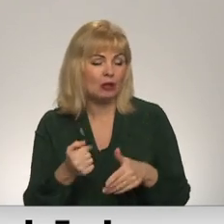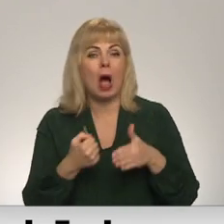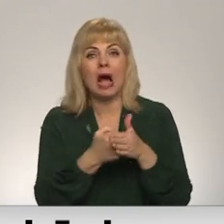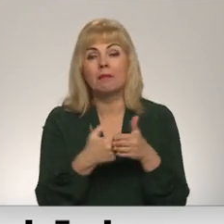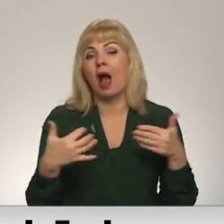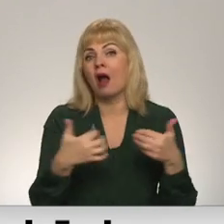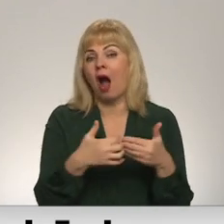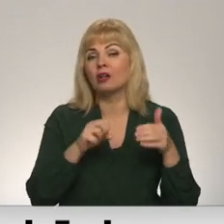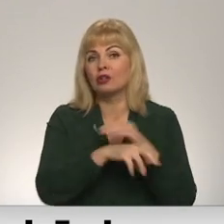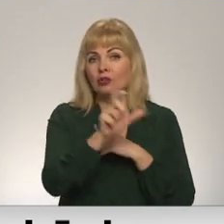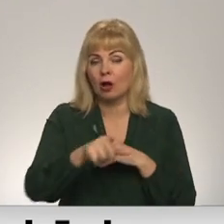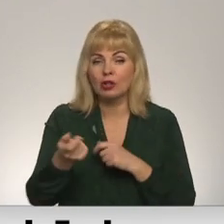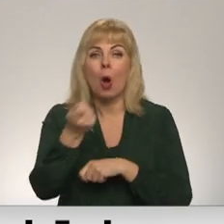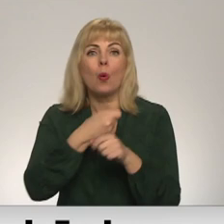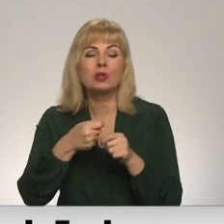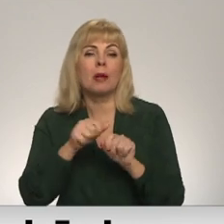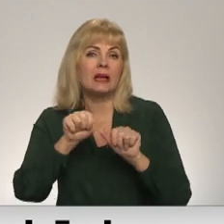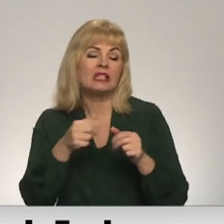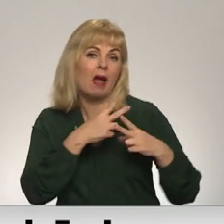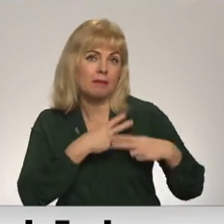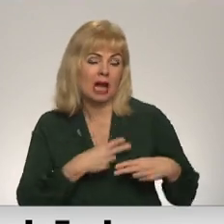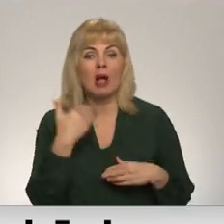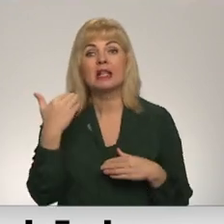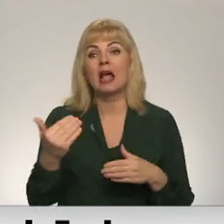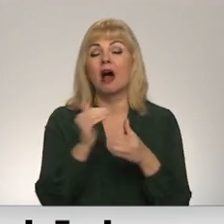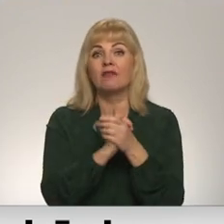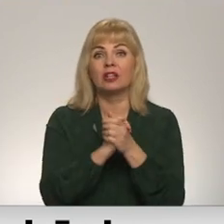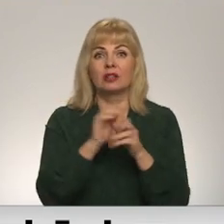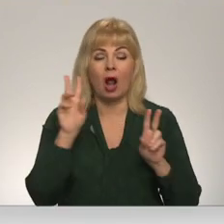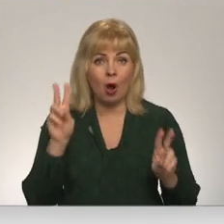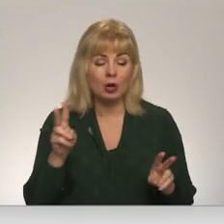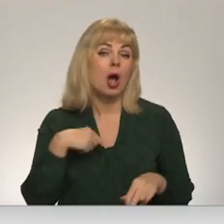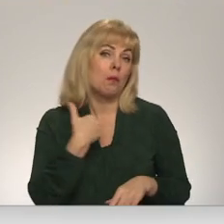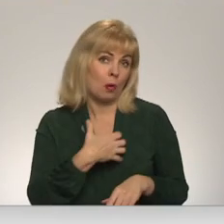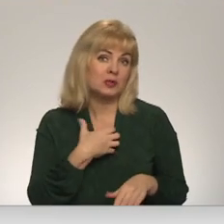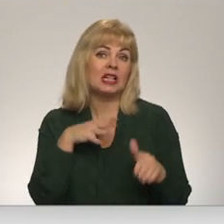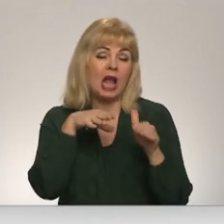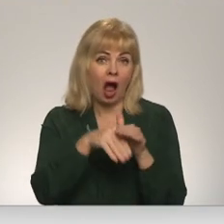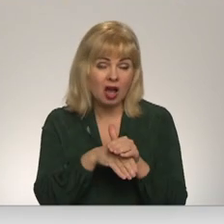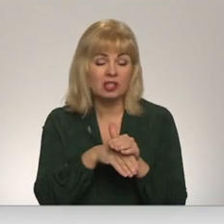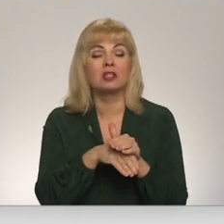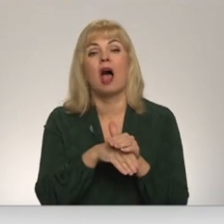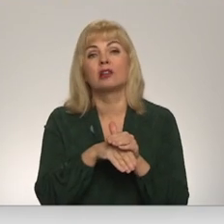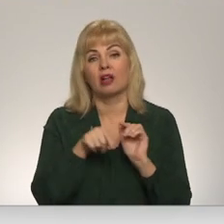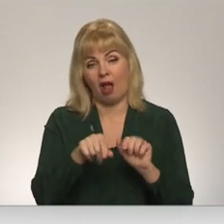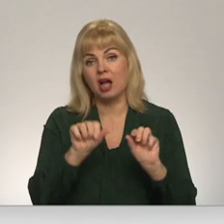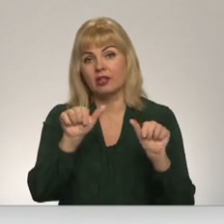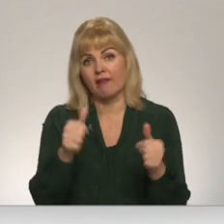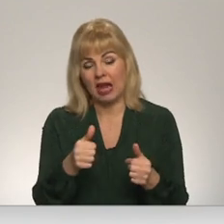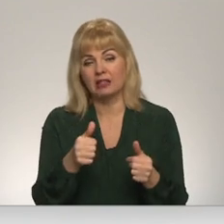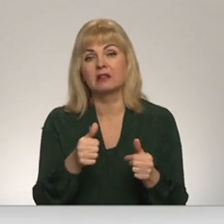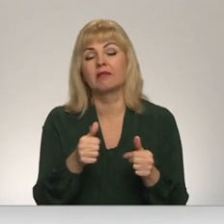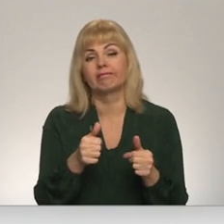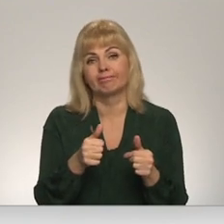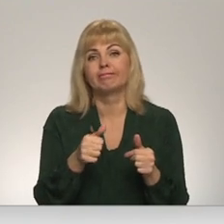bēgļus, uzņēmējs izveidojis biedrību Tavi draugi. Sapratām vienkārši, ka jāiesaistās. Nu, šis vienīgais veids, kā mēs varam iesaistīties.